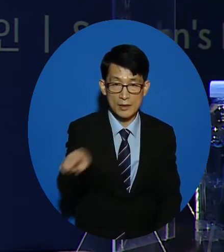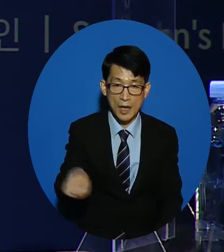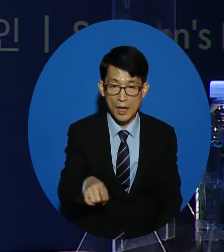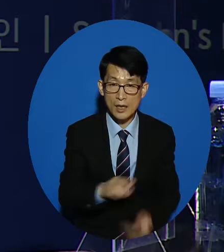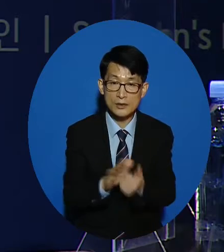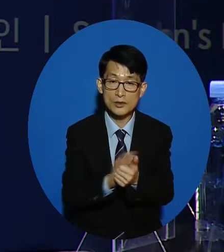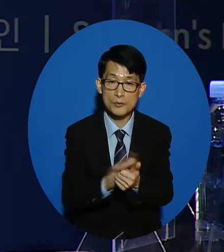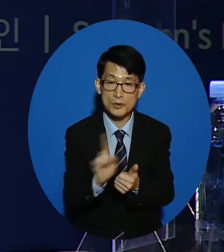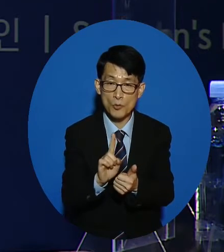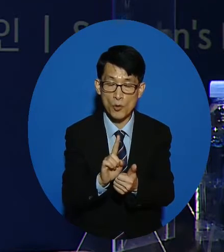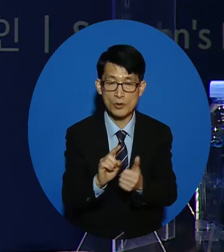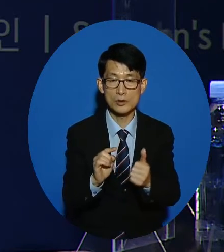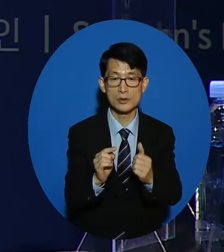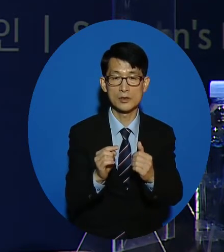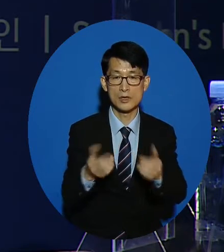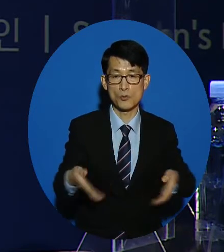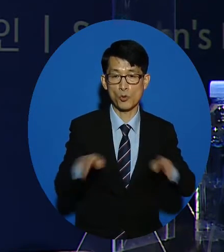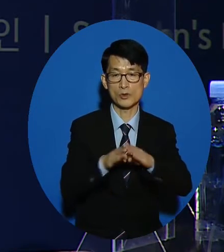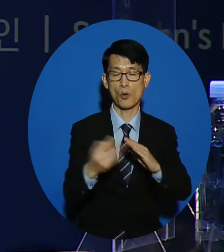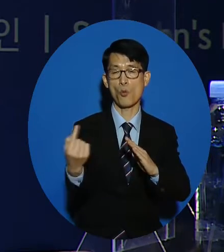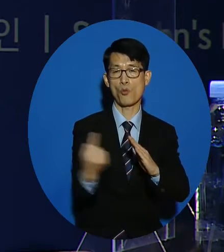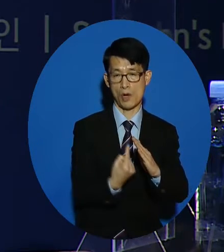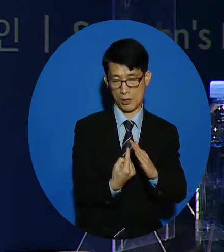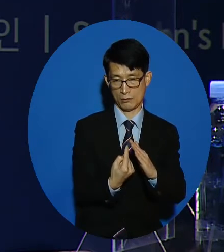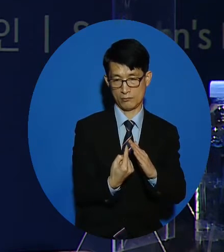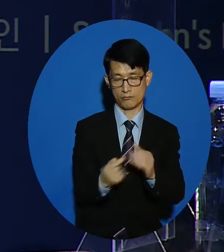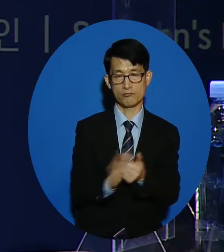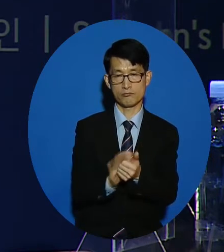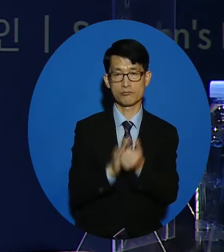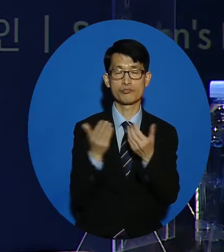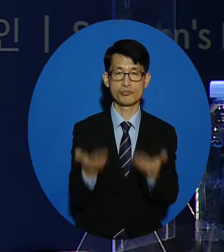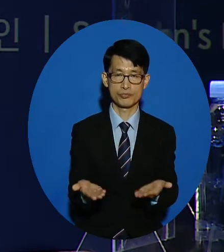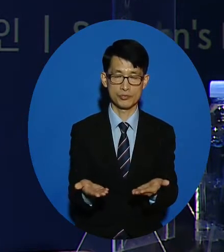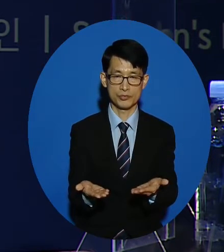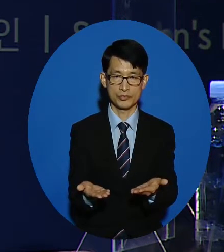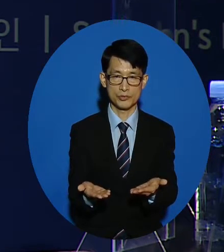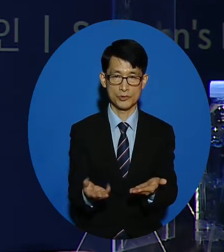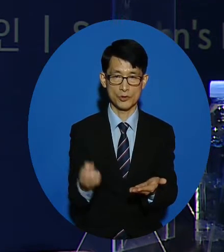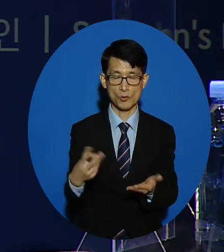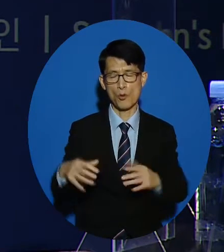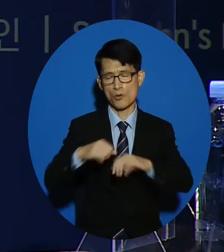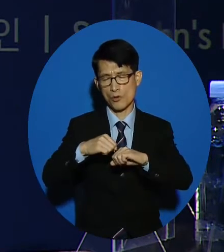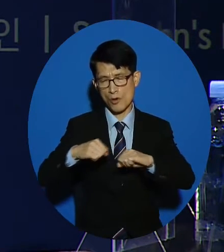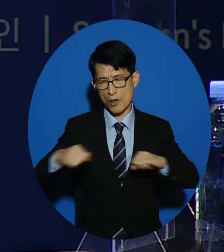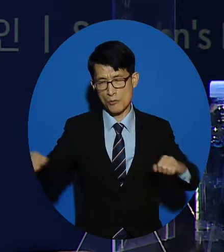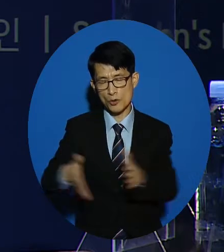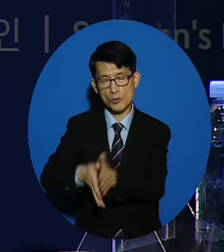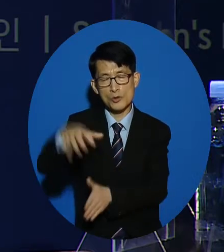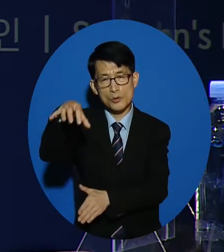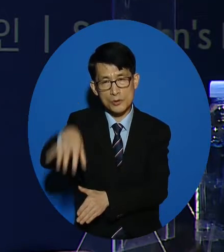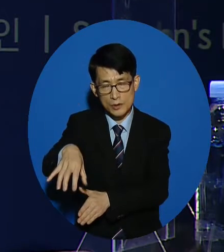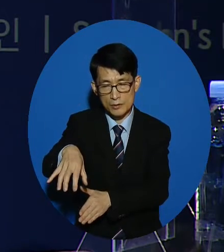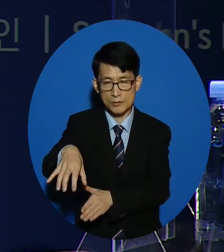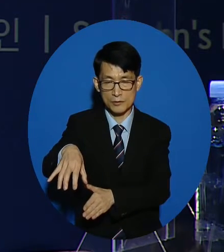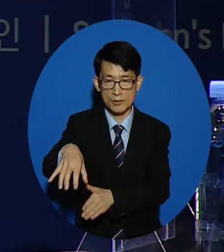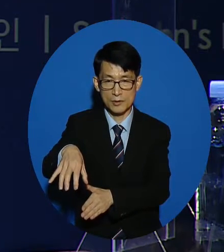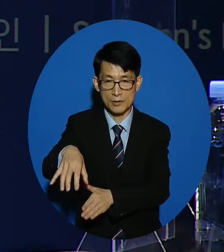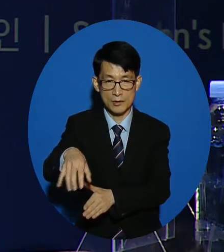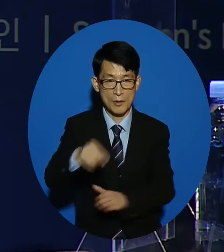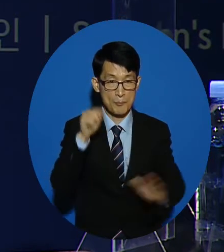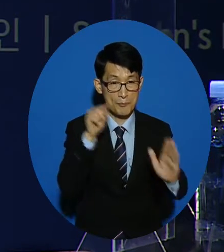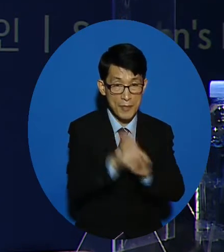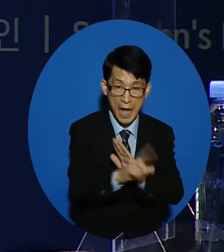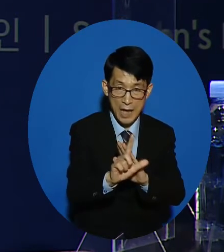합니다. 또 역시 마찬가지로 광역에 있는 시에서도 마찬가지로 내방